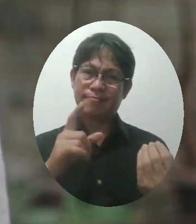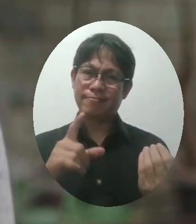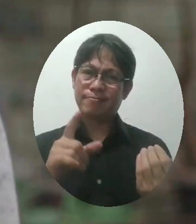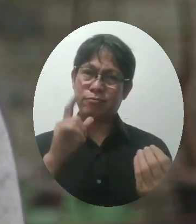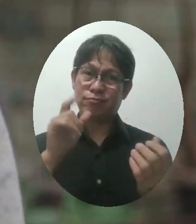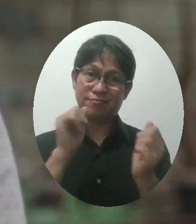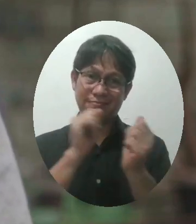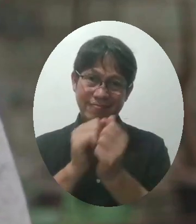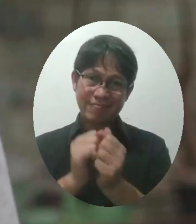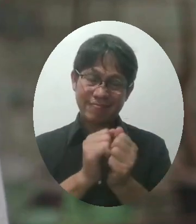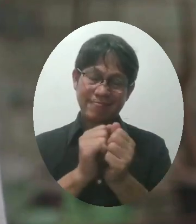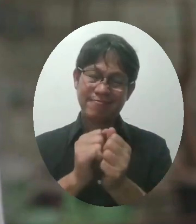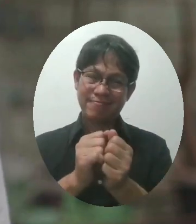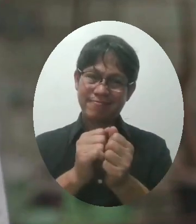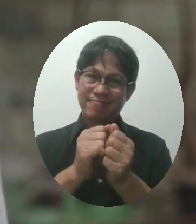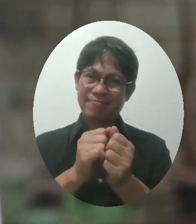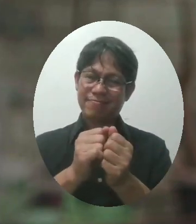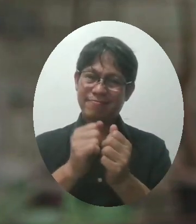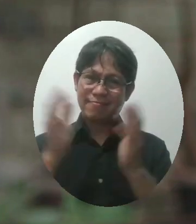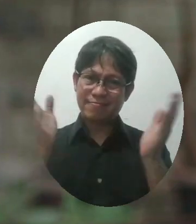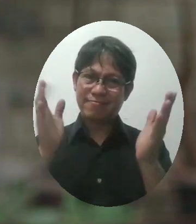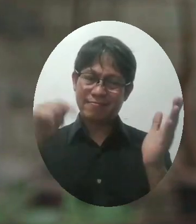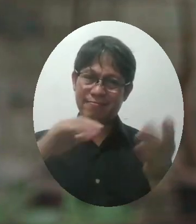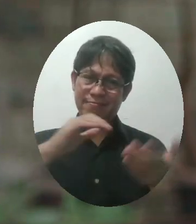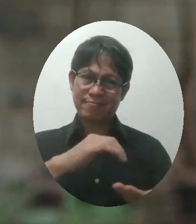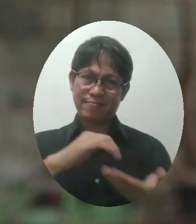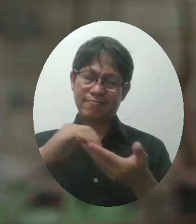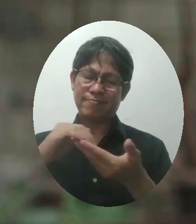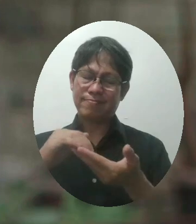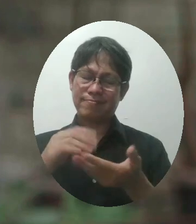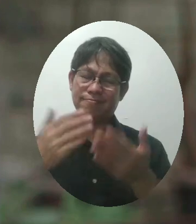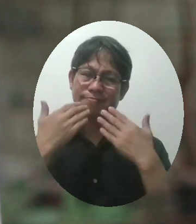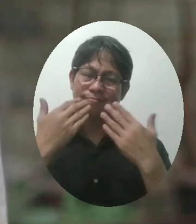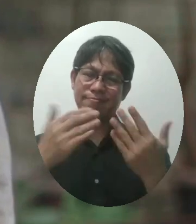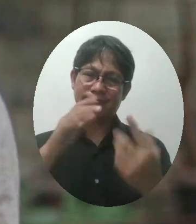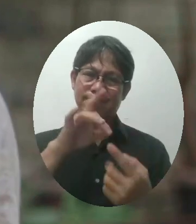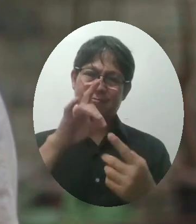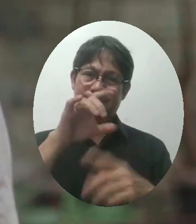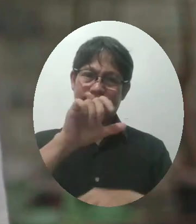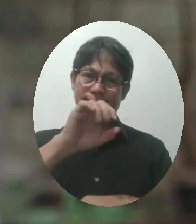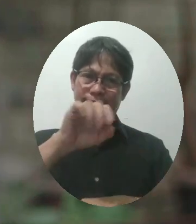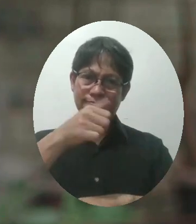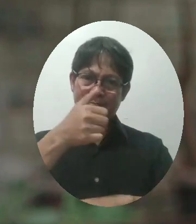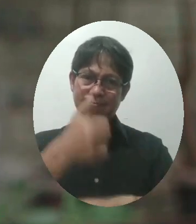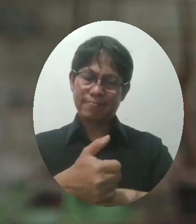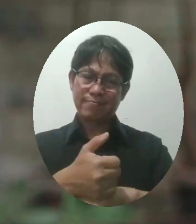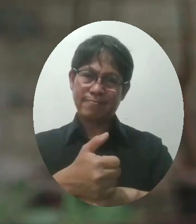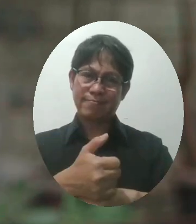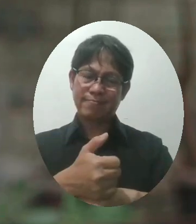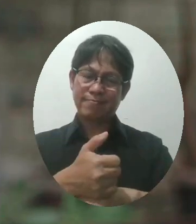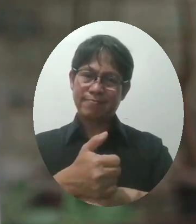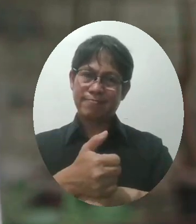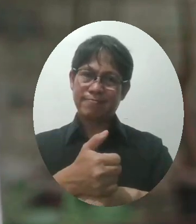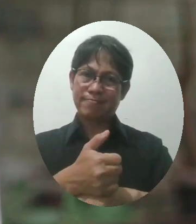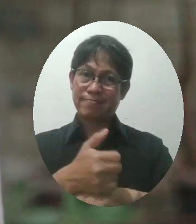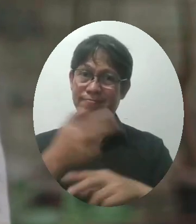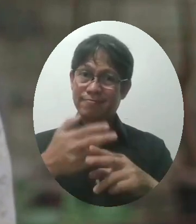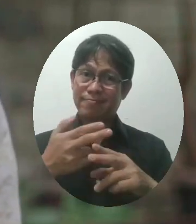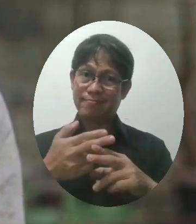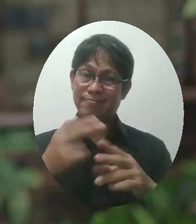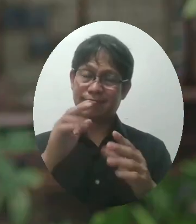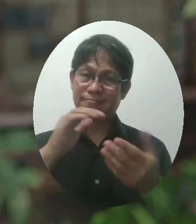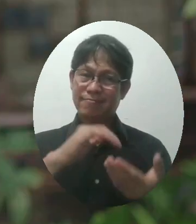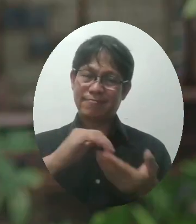at organisasyon na katulong natin sa pagbibigay ng public service. Salamat lalong-lalo na sa SM